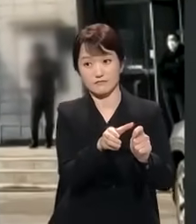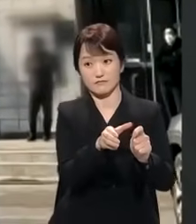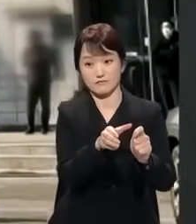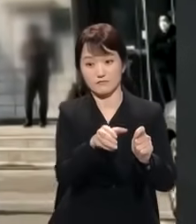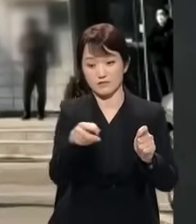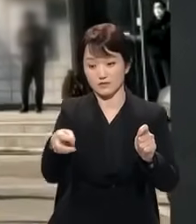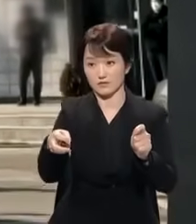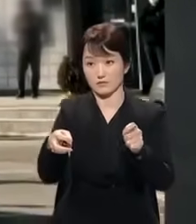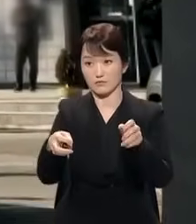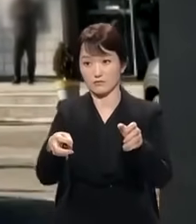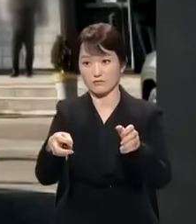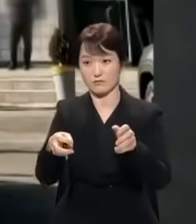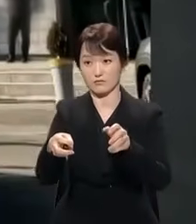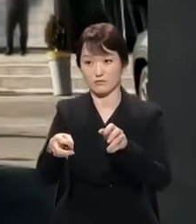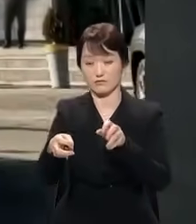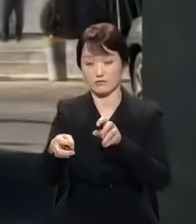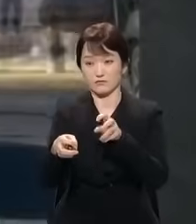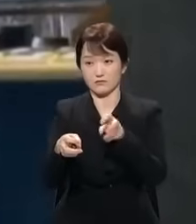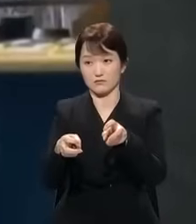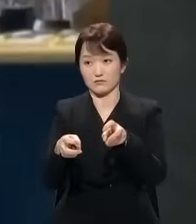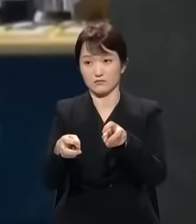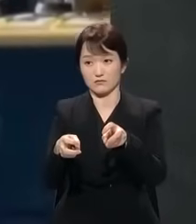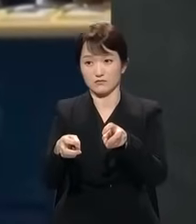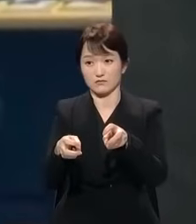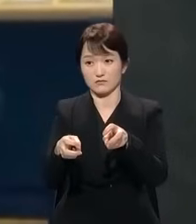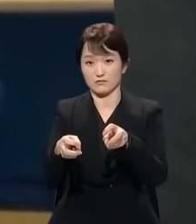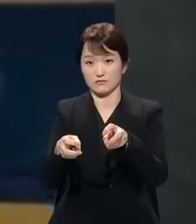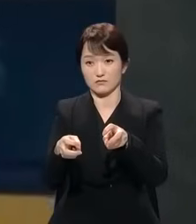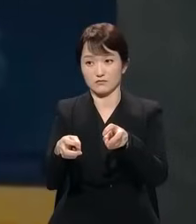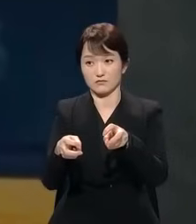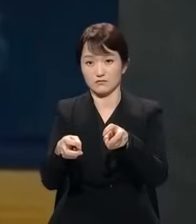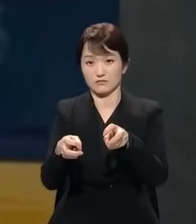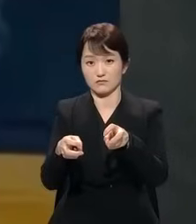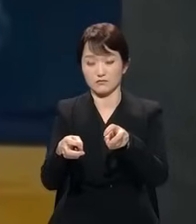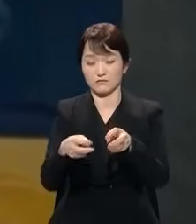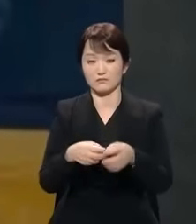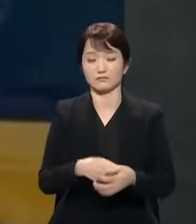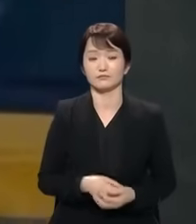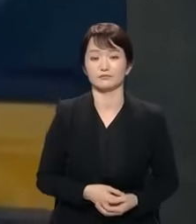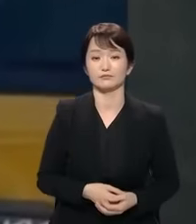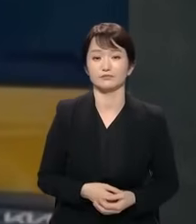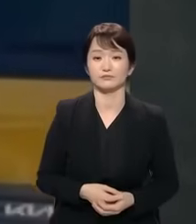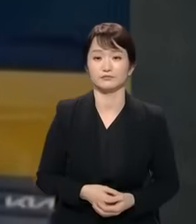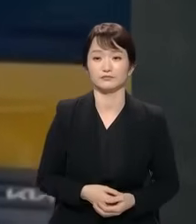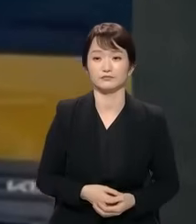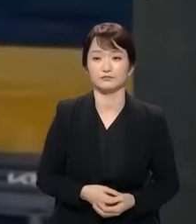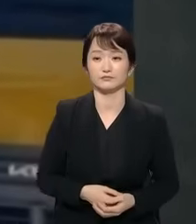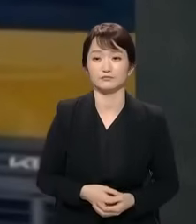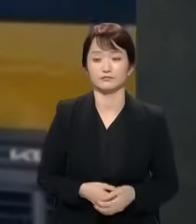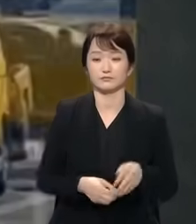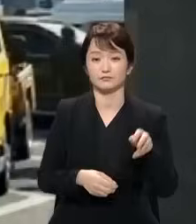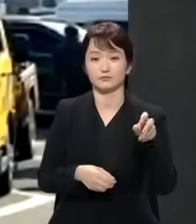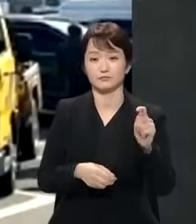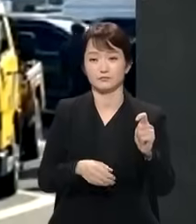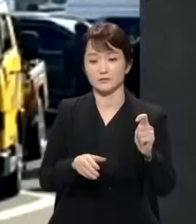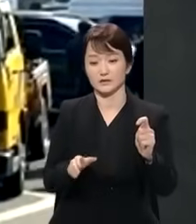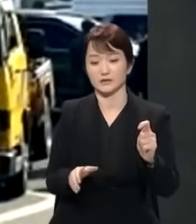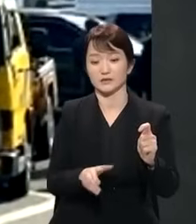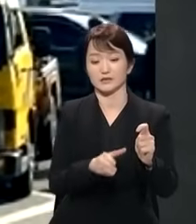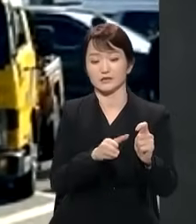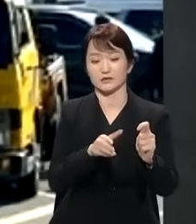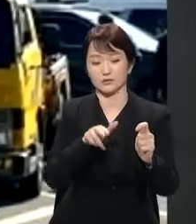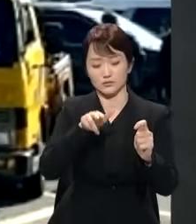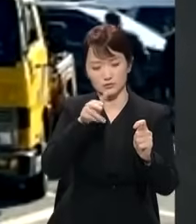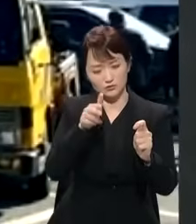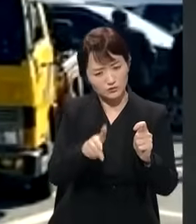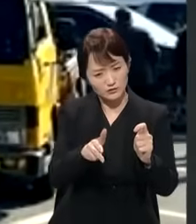또 밟고 있습니다. 밟고 올라갔어요, 진짜. 상당히 대단한 뭐 그런데 일단 뭐 주차하려고 하다 가속 페달 밟았을 가능성.